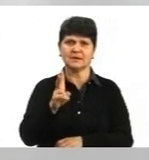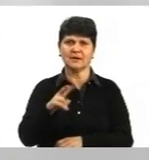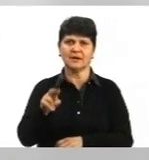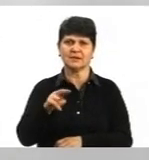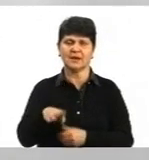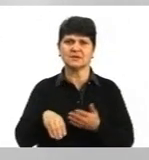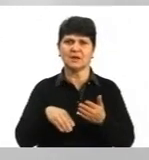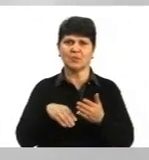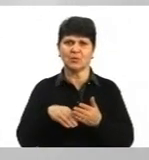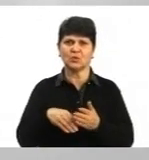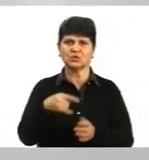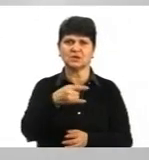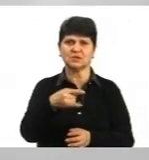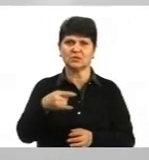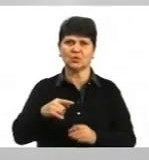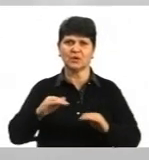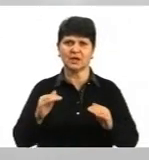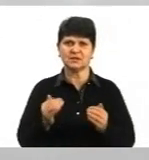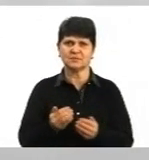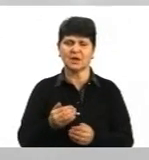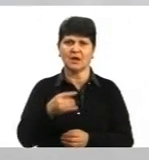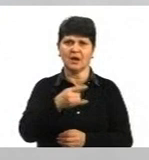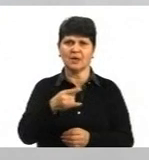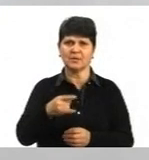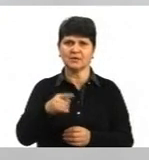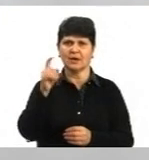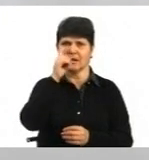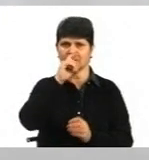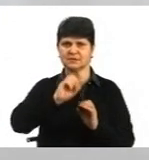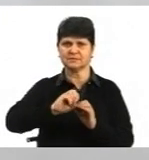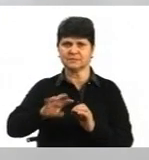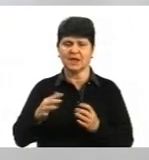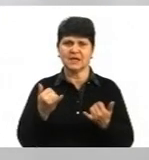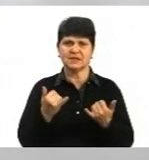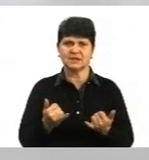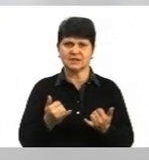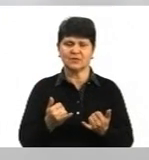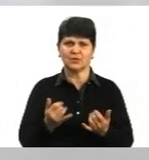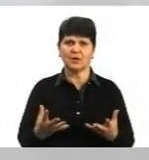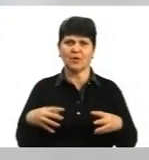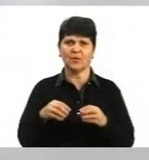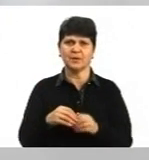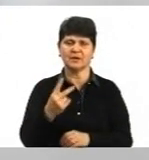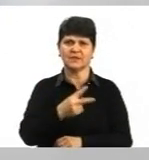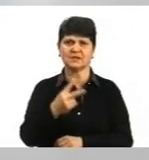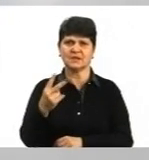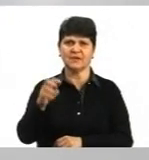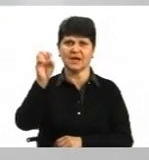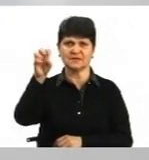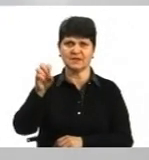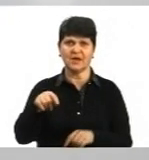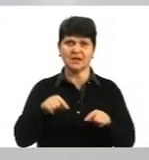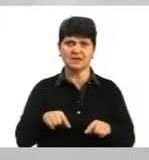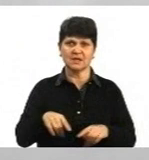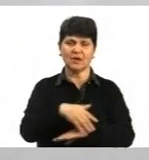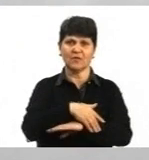а відповідно зменшаться обсяги автомобільних вихлопів. На сьогодні в єдину мережу об'єднані 22 світлофори на цих вулицях.